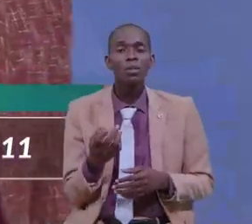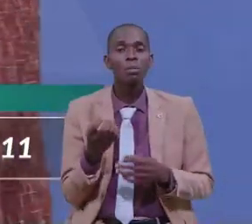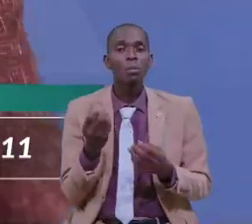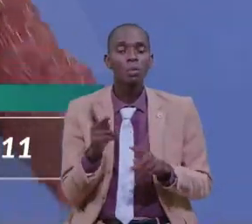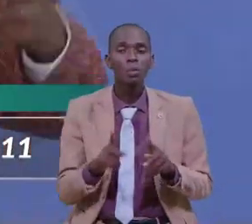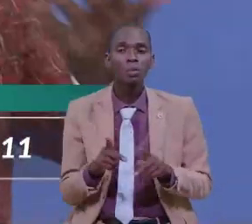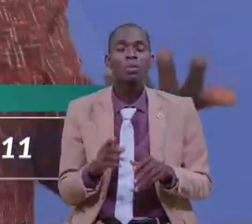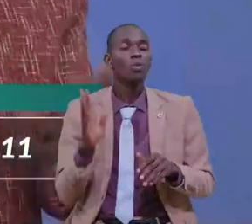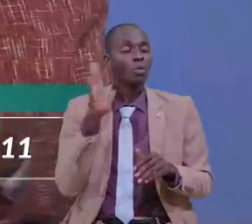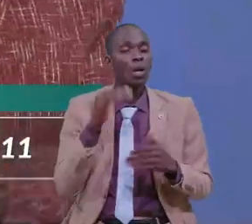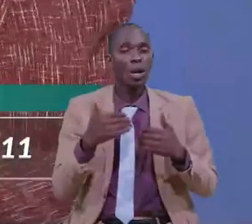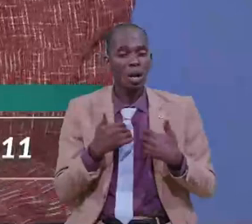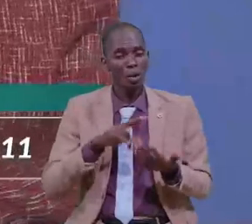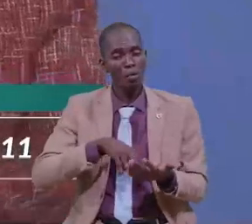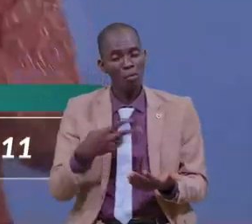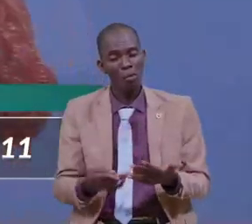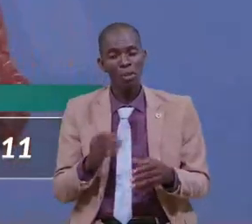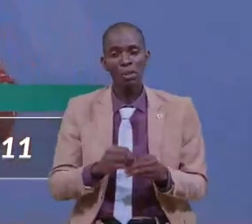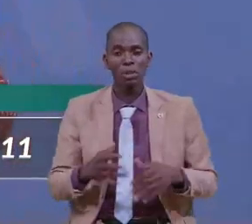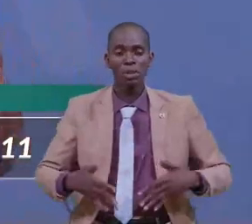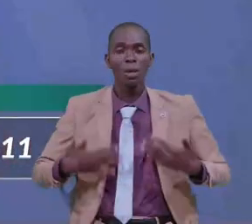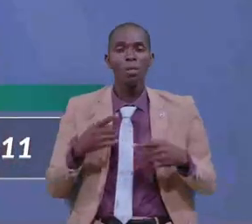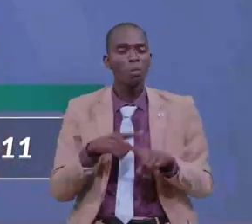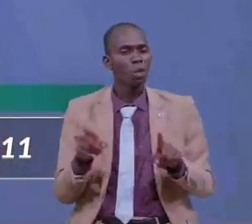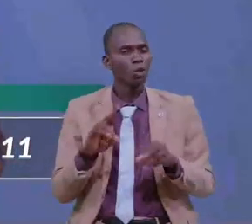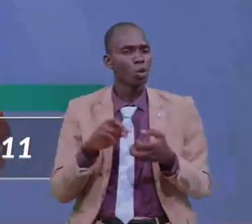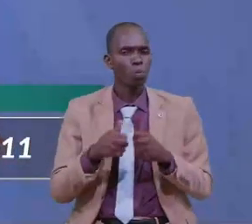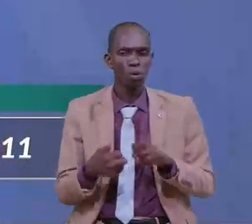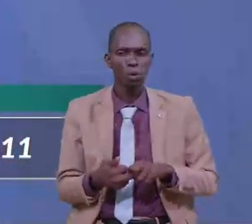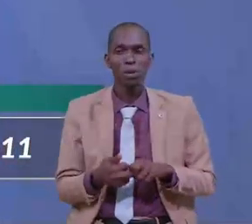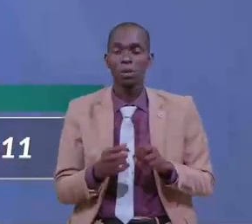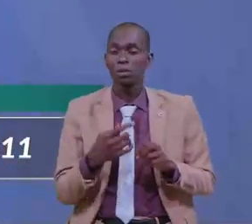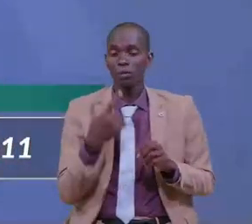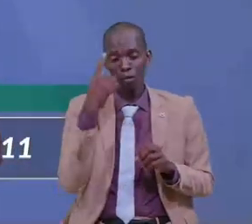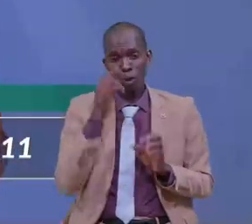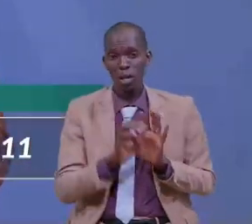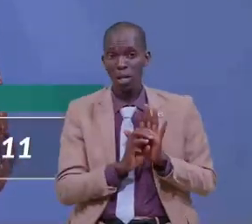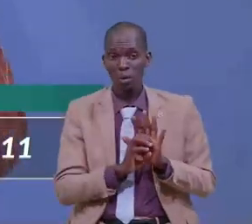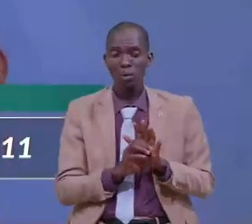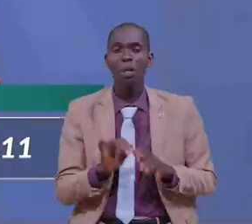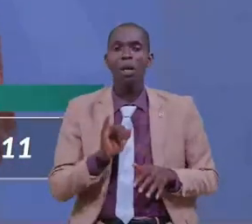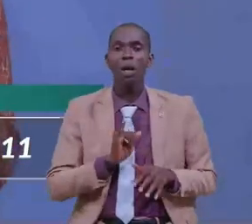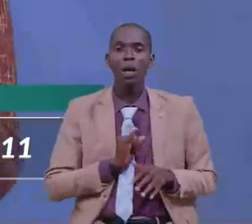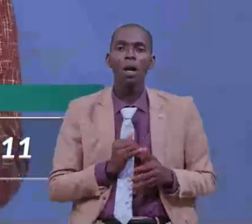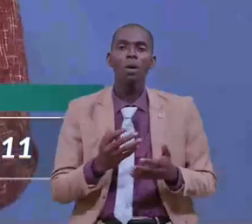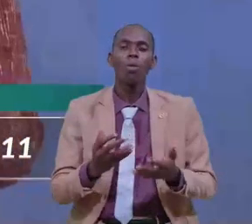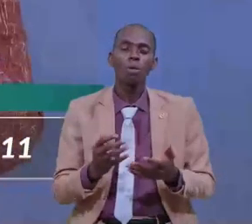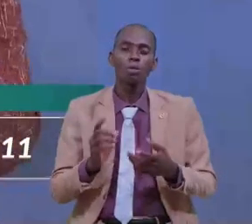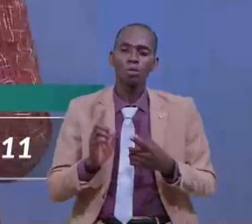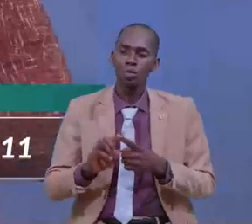gens, ils ont des revers dans la vie. Disons par exemple,